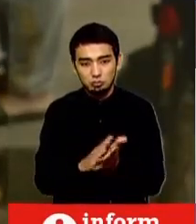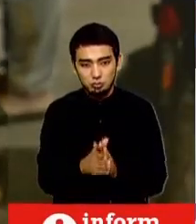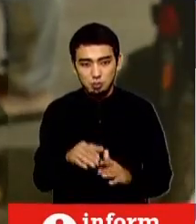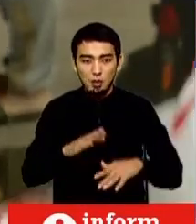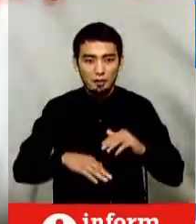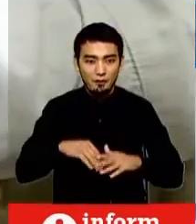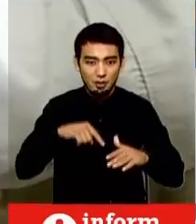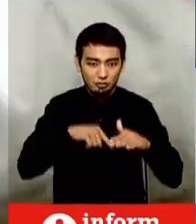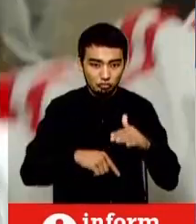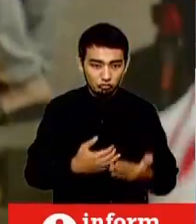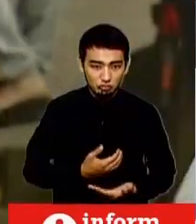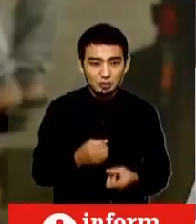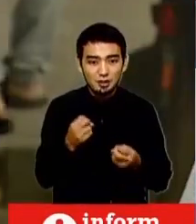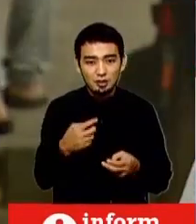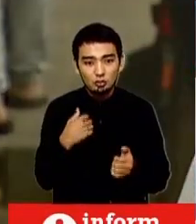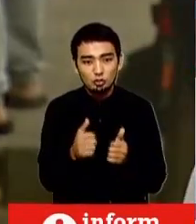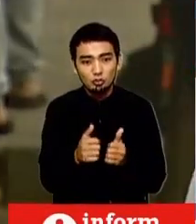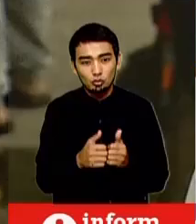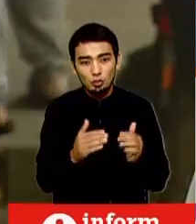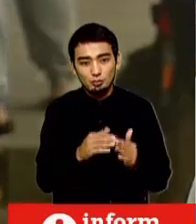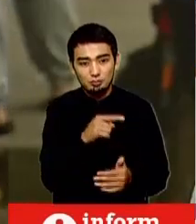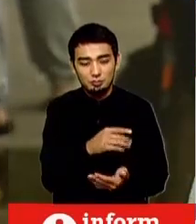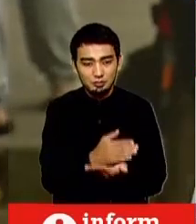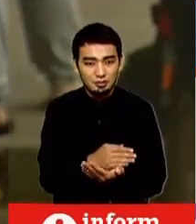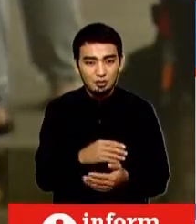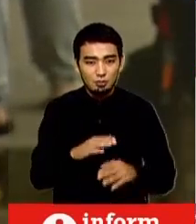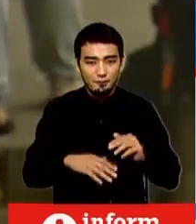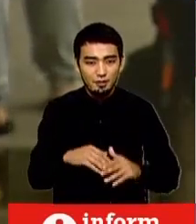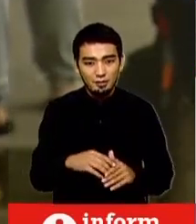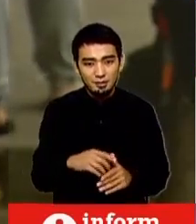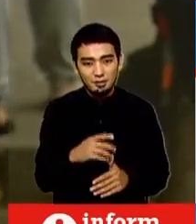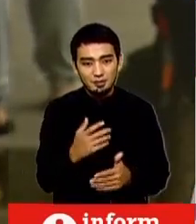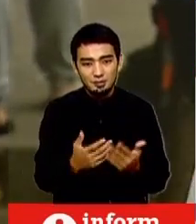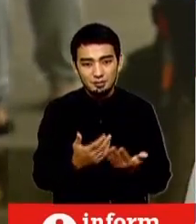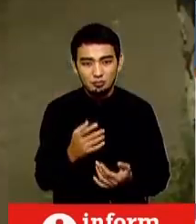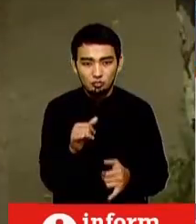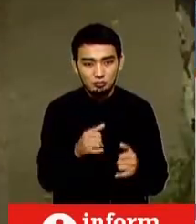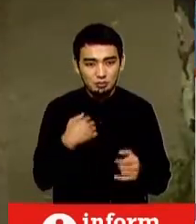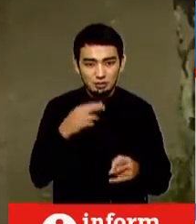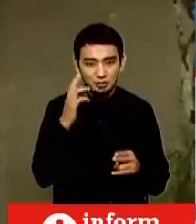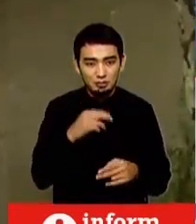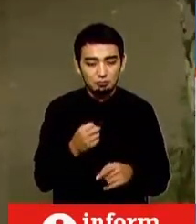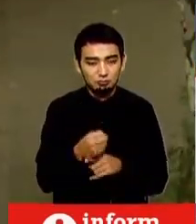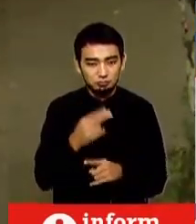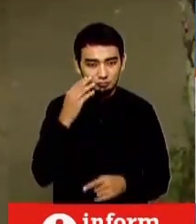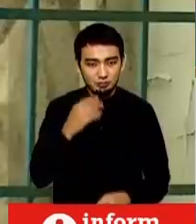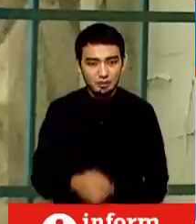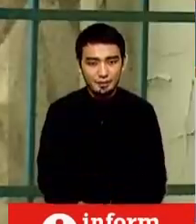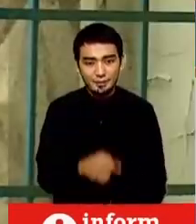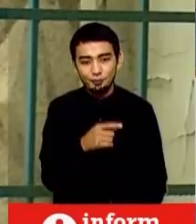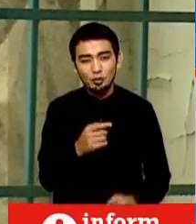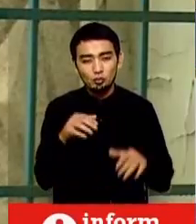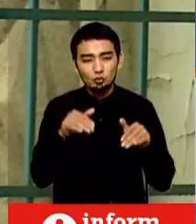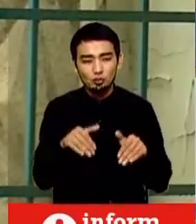жить, элементарно вот. Соседний дом, ну я там общаюсь по соседству, или на вокзале жить. Выяснилось, что здание дадут для